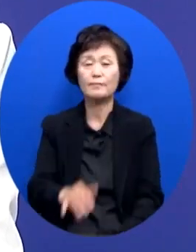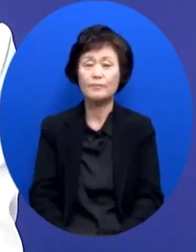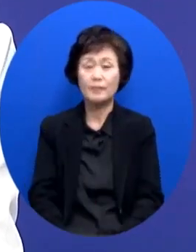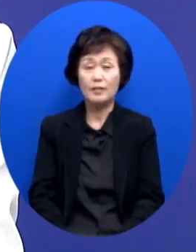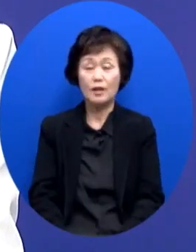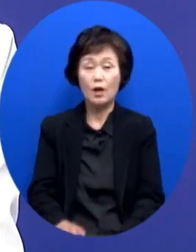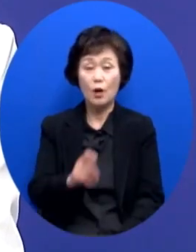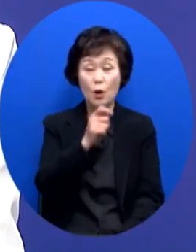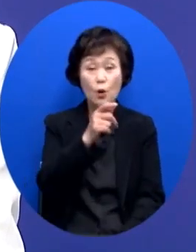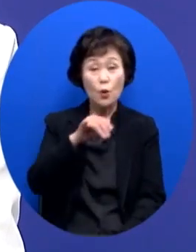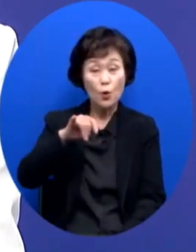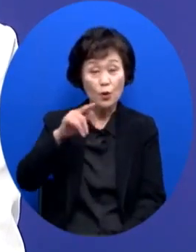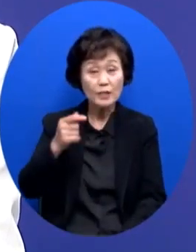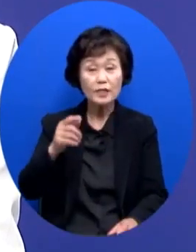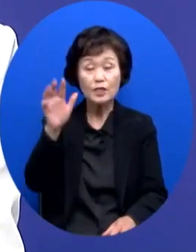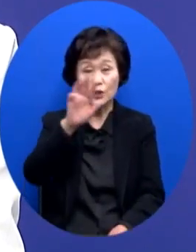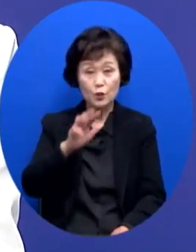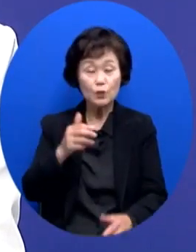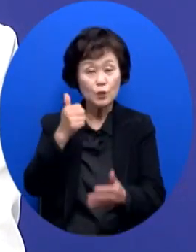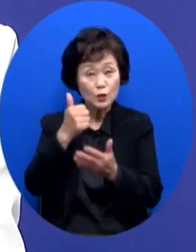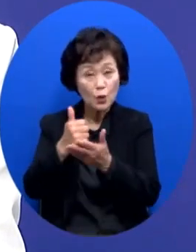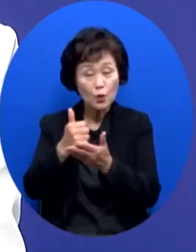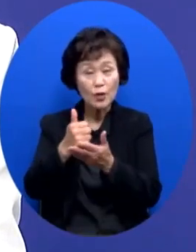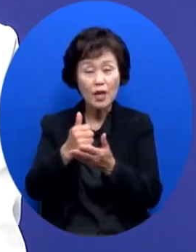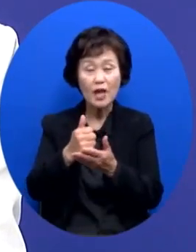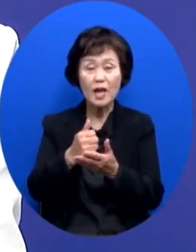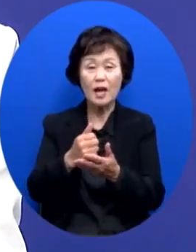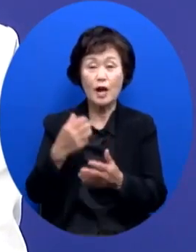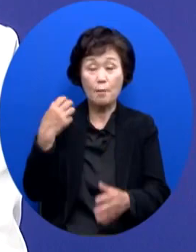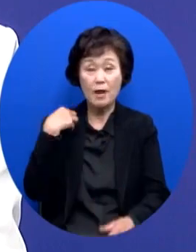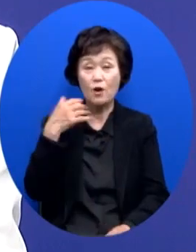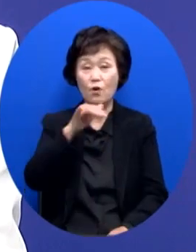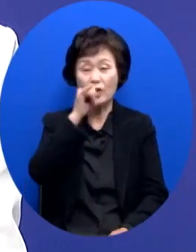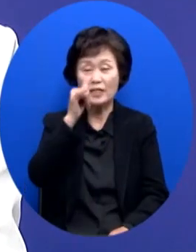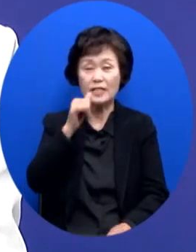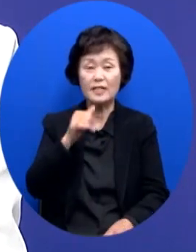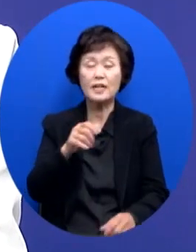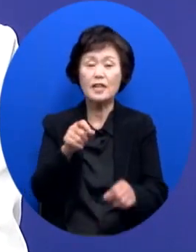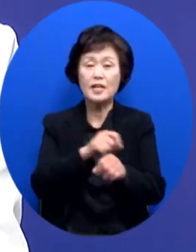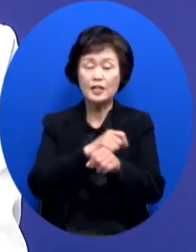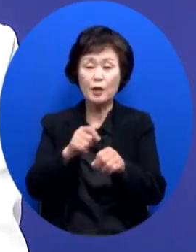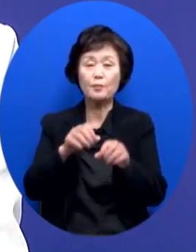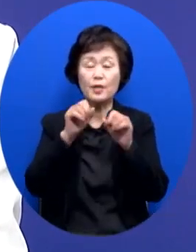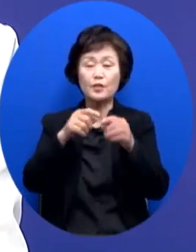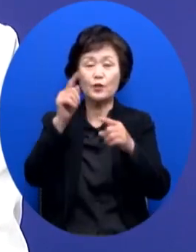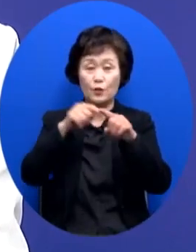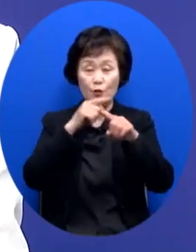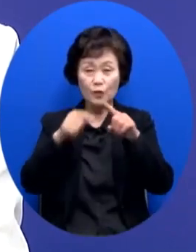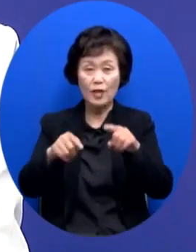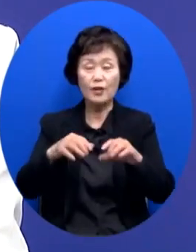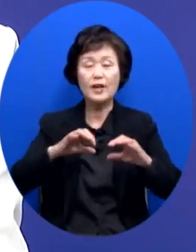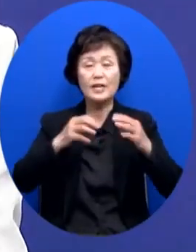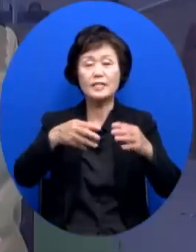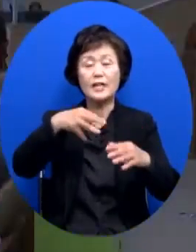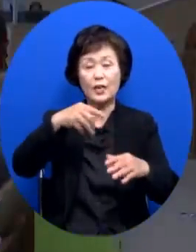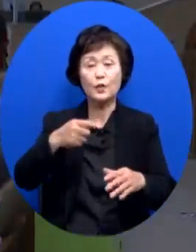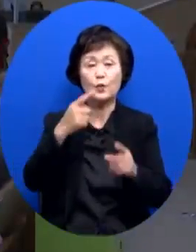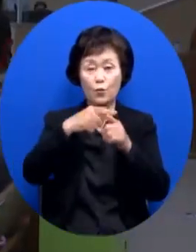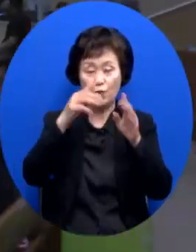대한예수교장로회 고신총회 국내 전도위원회가 주관하는 특별 전도 동역 세미나가 세계로 교회에서 열렸습니다.